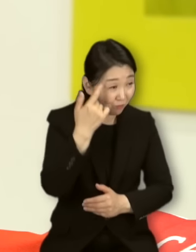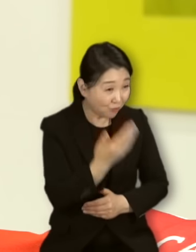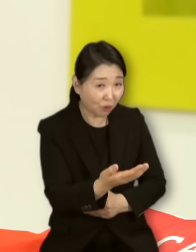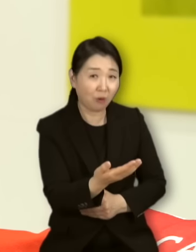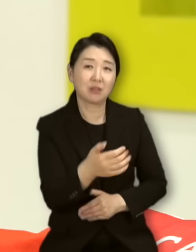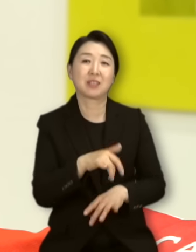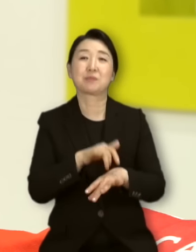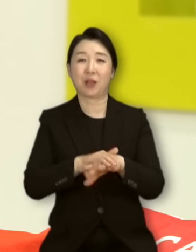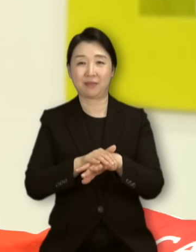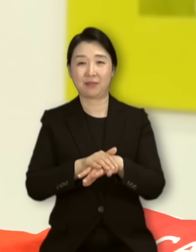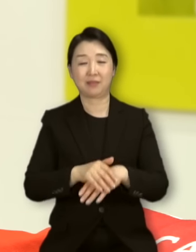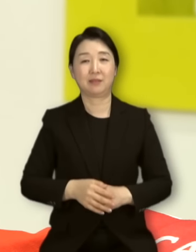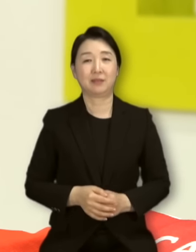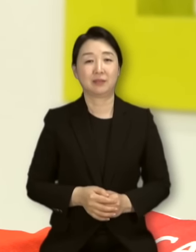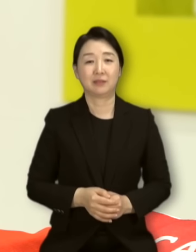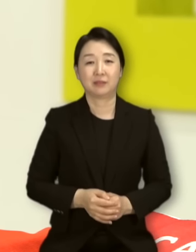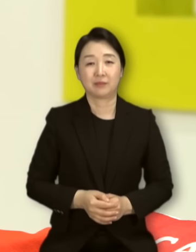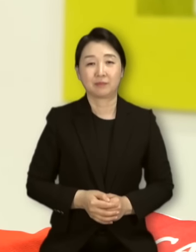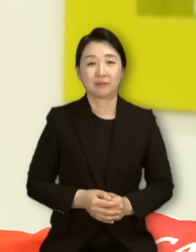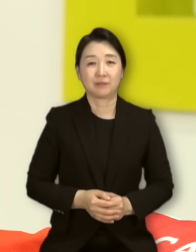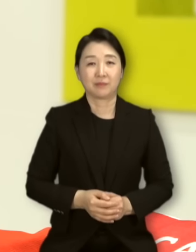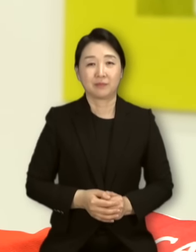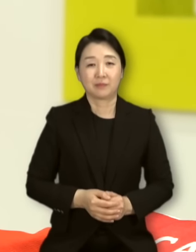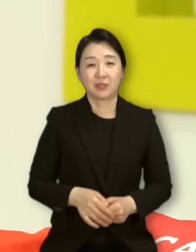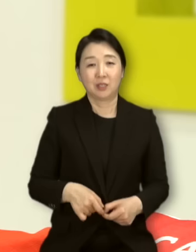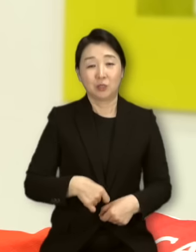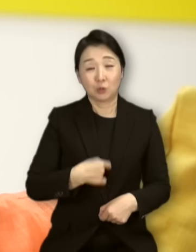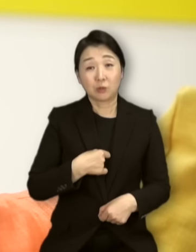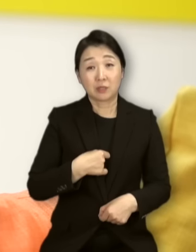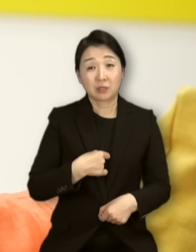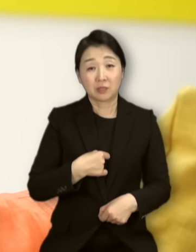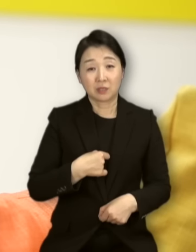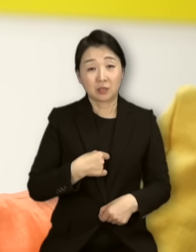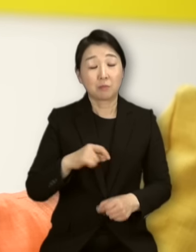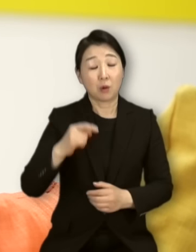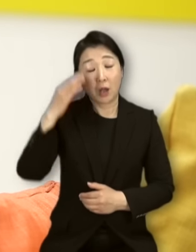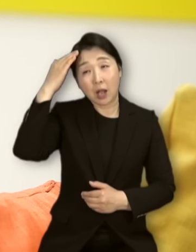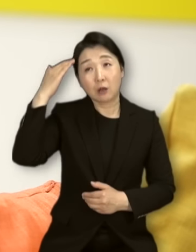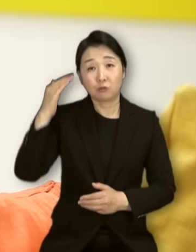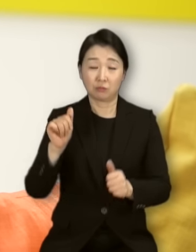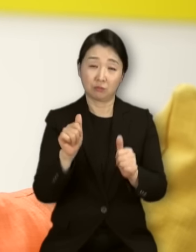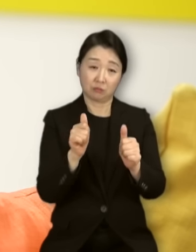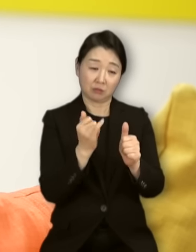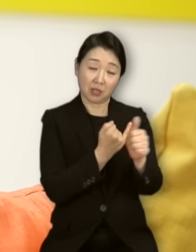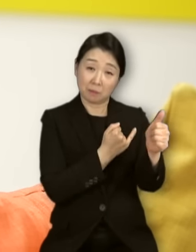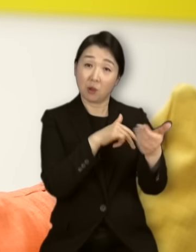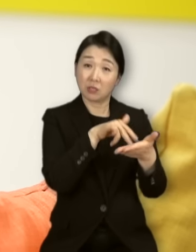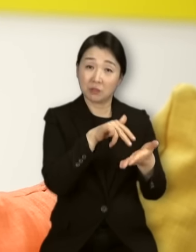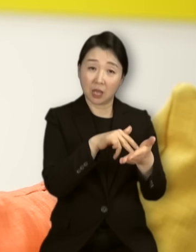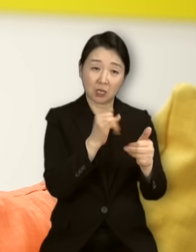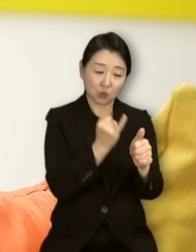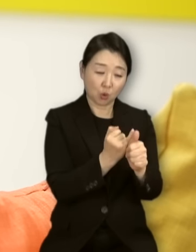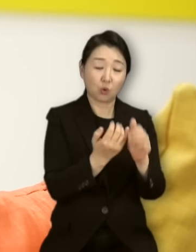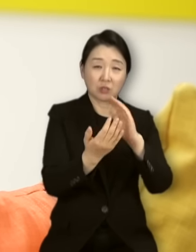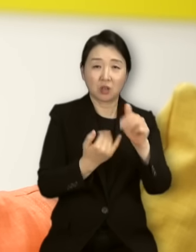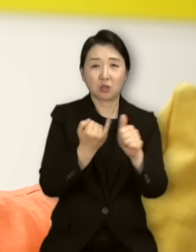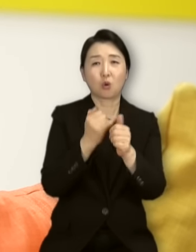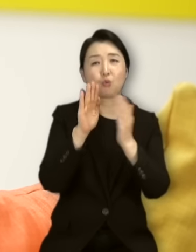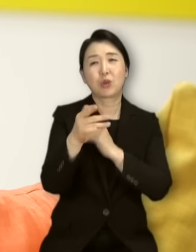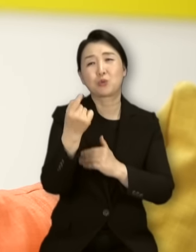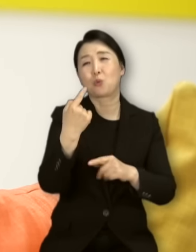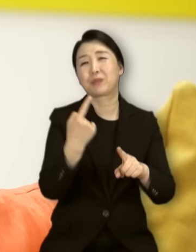서로가 그게 이제 습관이 돼 가지고요네 예 근데 솔직히 죄송한데 우리나라 남편들은 결혼 전이랑 결혼